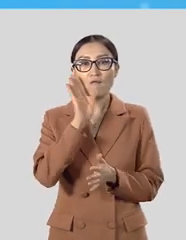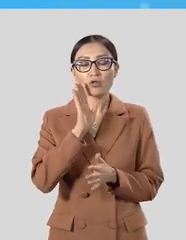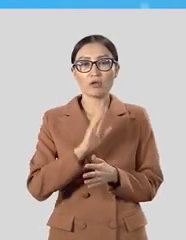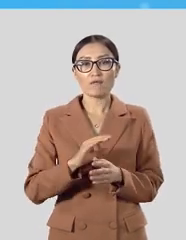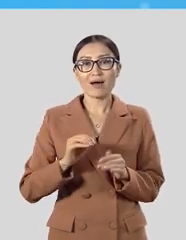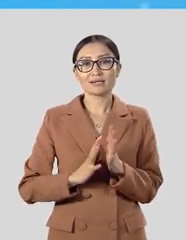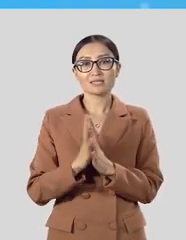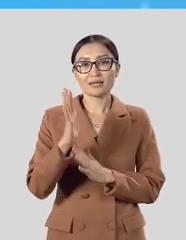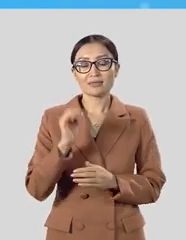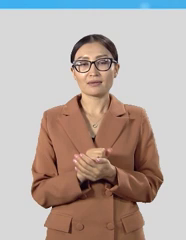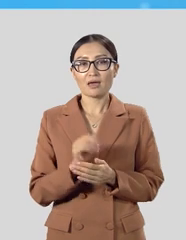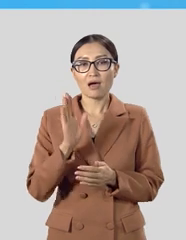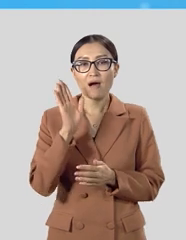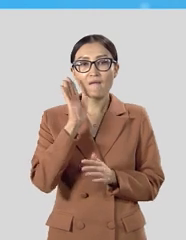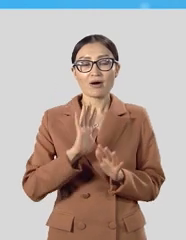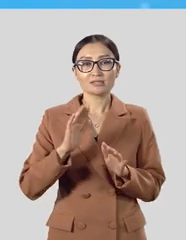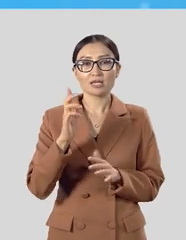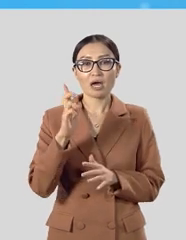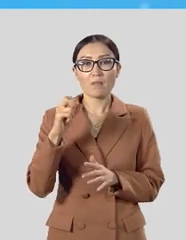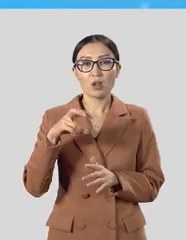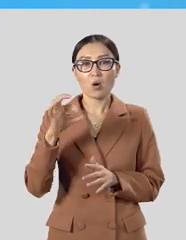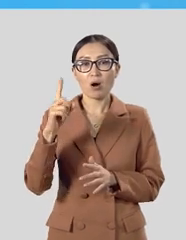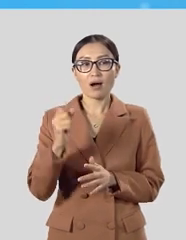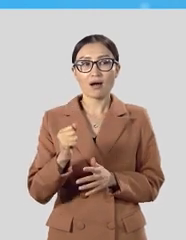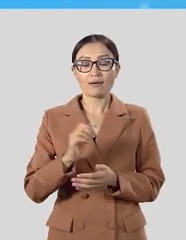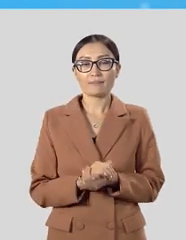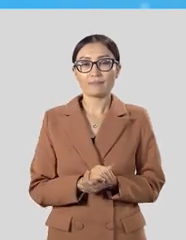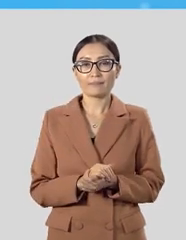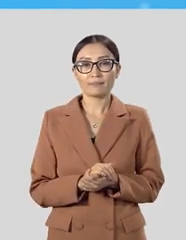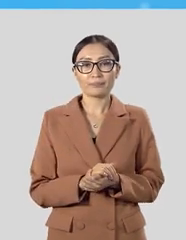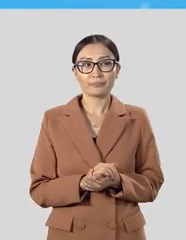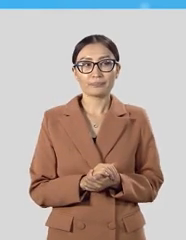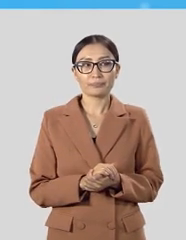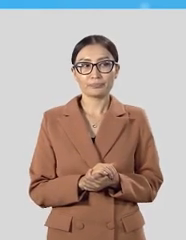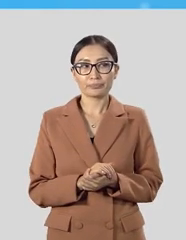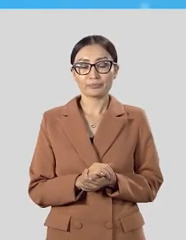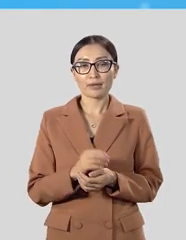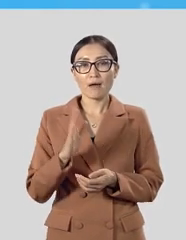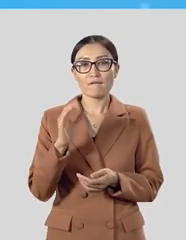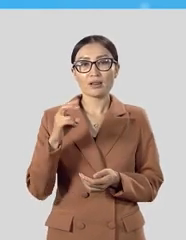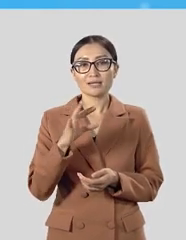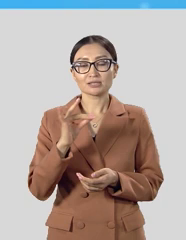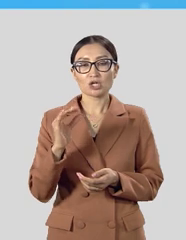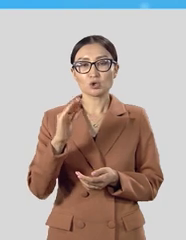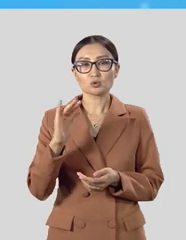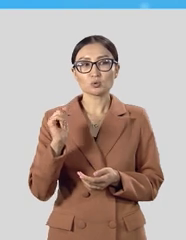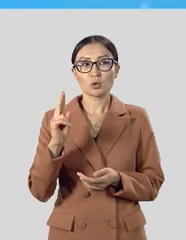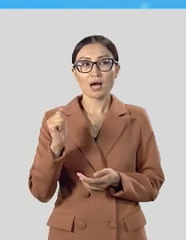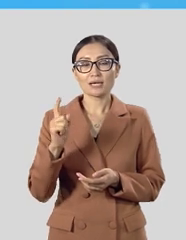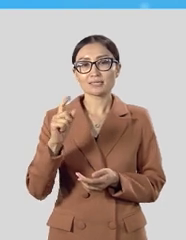Водяная блоха. Волоски жука